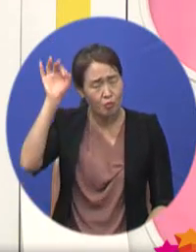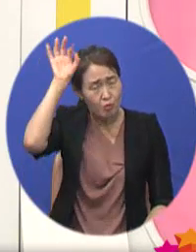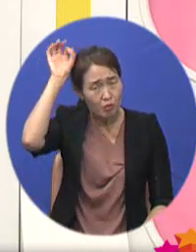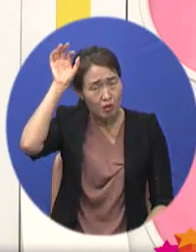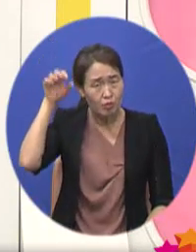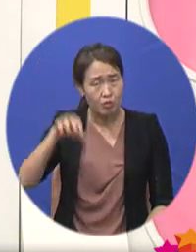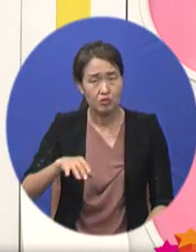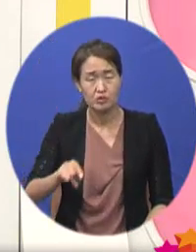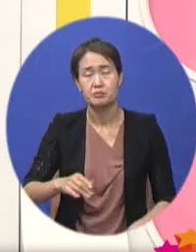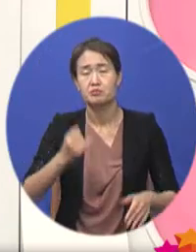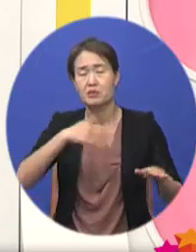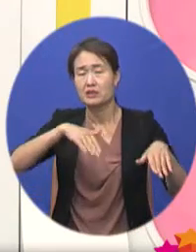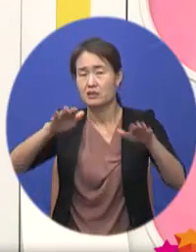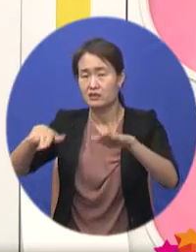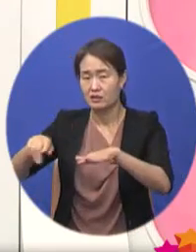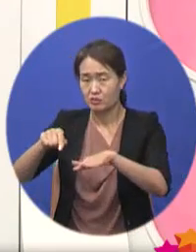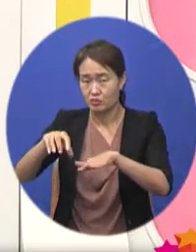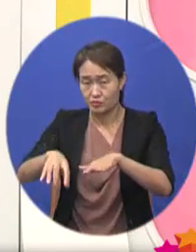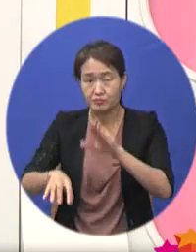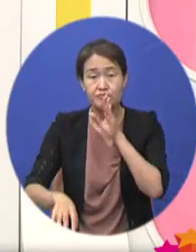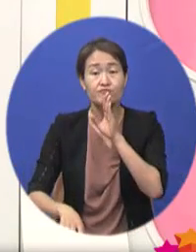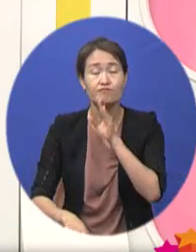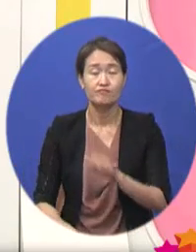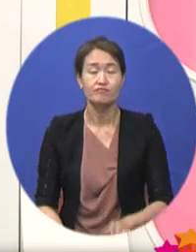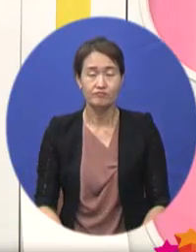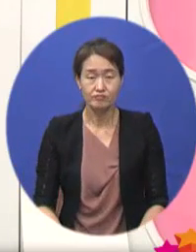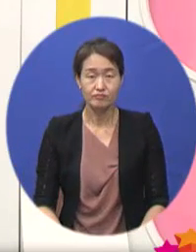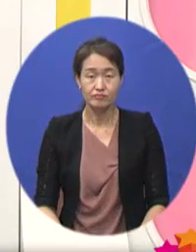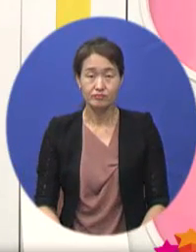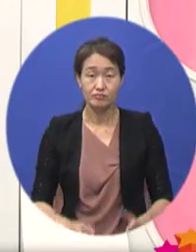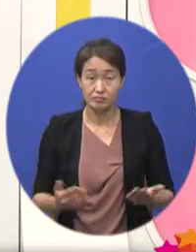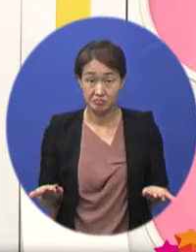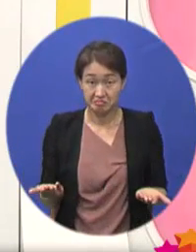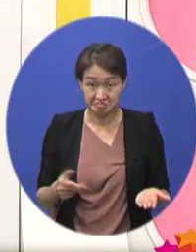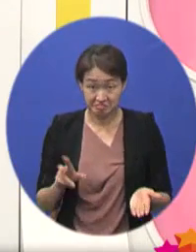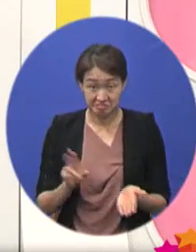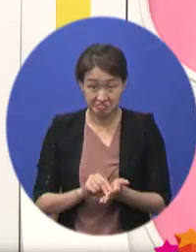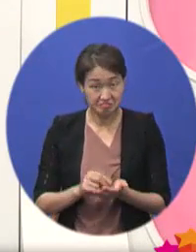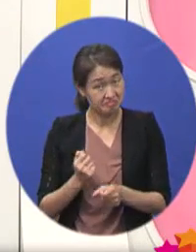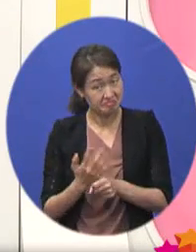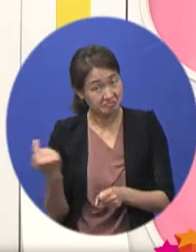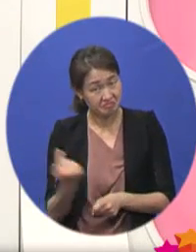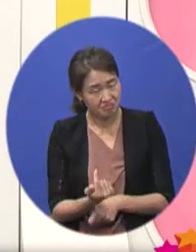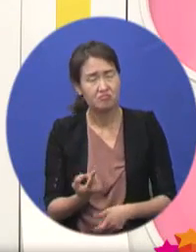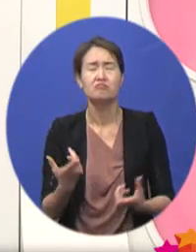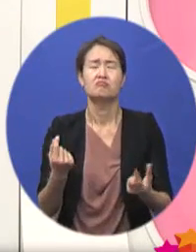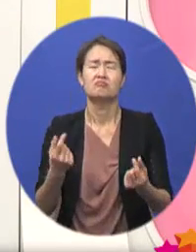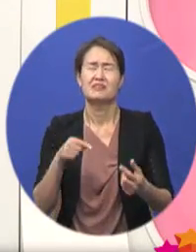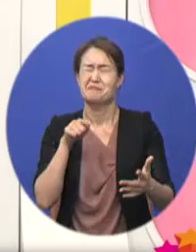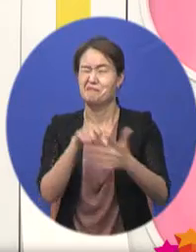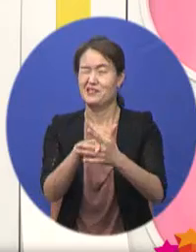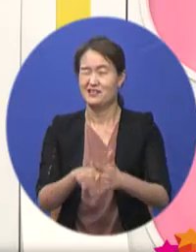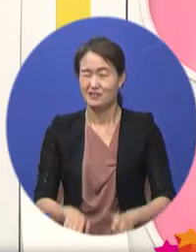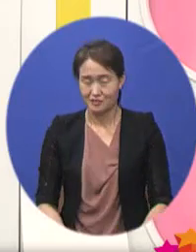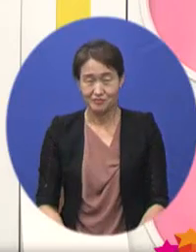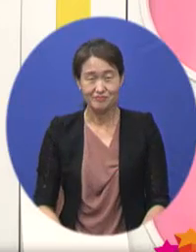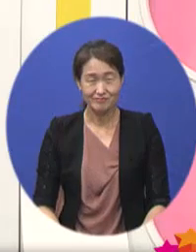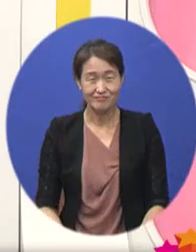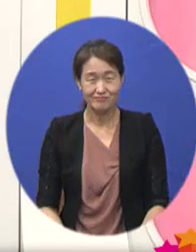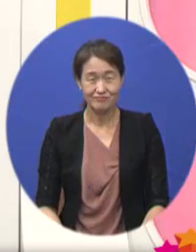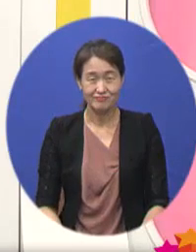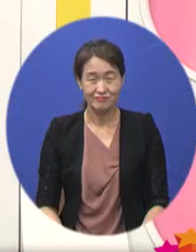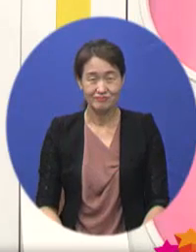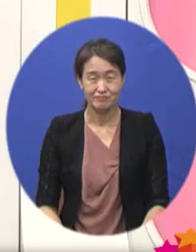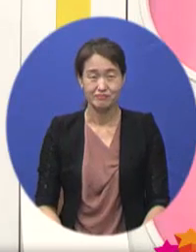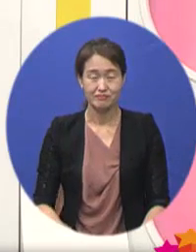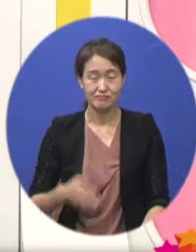거기도, 네, 거기도 바닷가에서 바닷가로. 예. 아, 예, 예, 예. 예, 직장 때문에 이렇게 오셨어요? 예, 예, 예. 딱 그러신 것 같아. 예. 그러네요. 예,